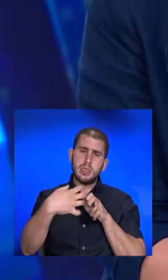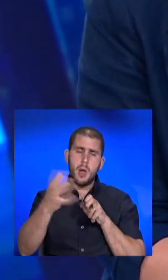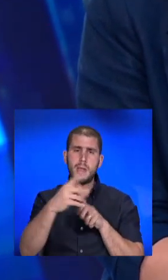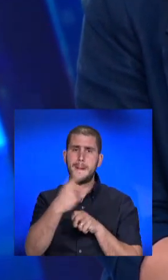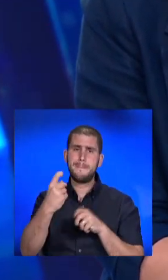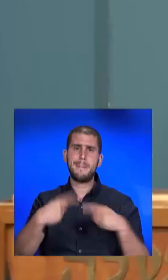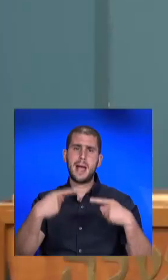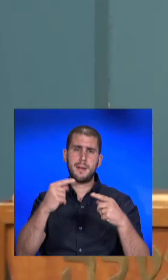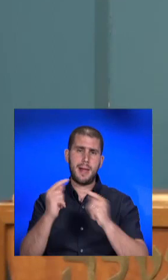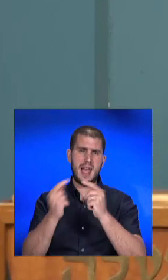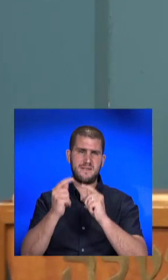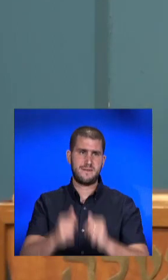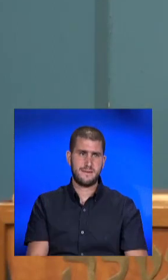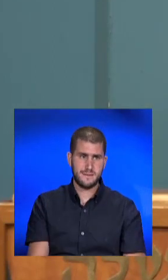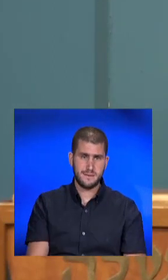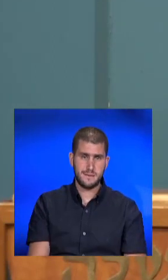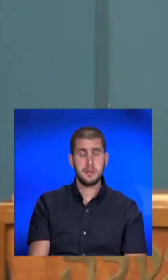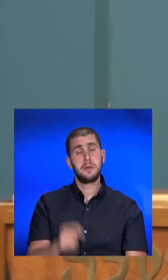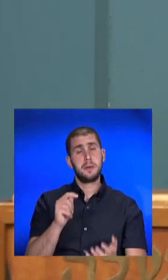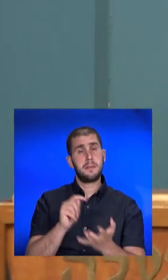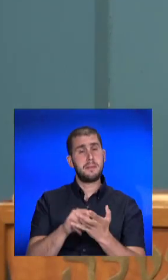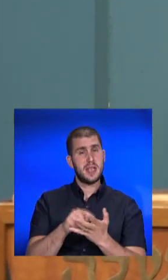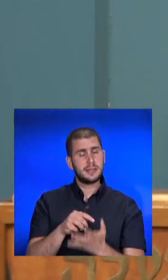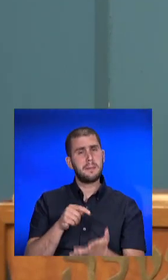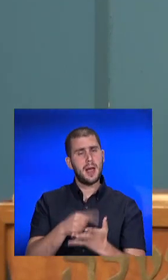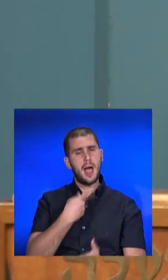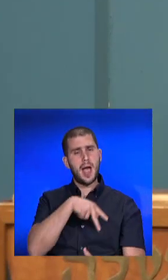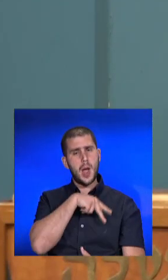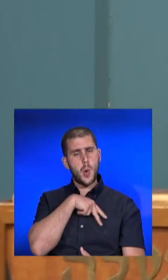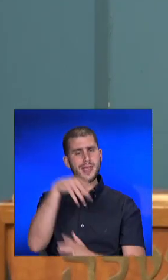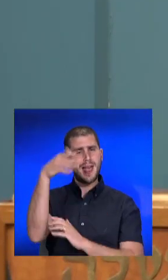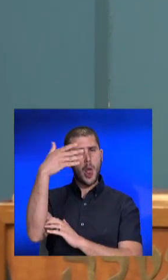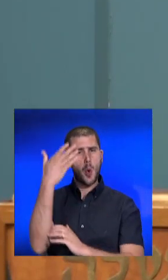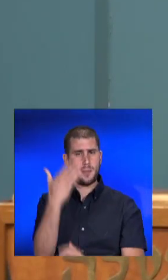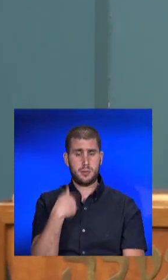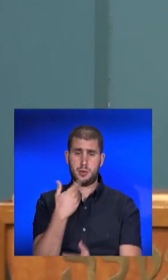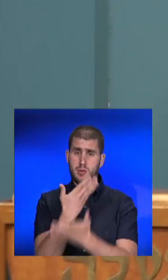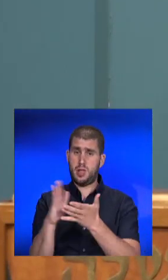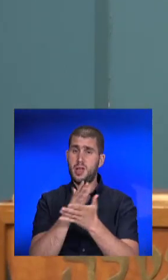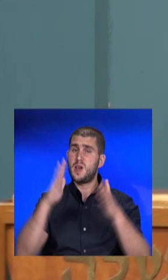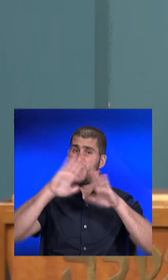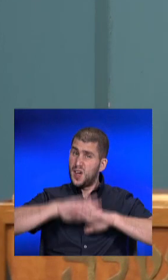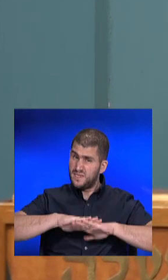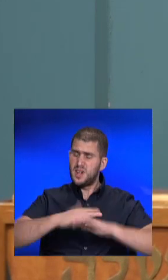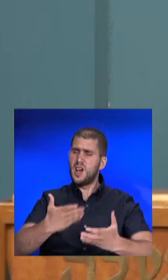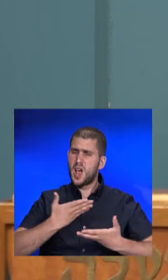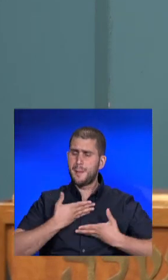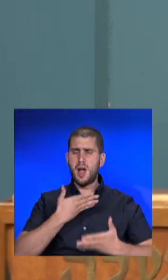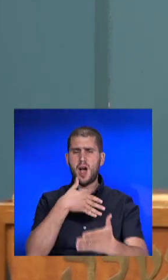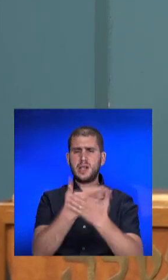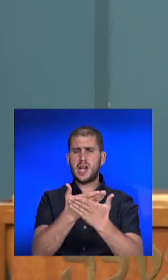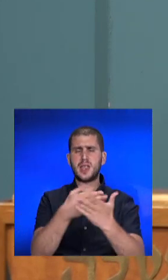על זה. ולכן, מתוך אחריות לאומית, החלטתי הערב לקבל את הצעת